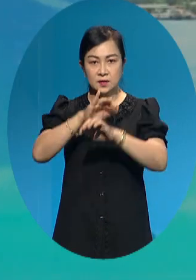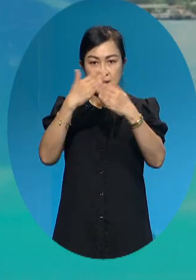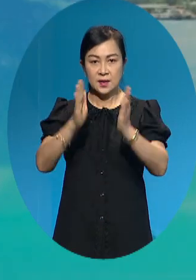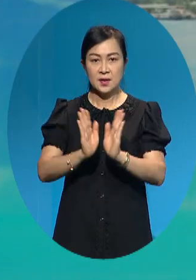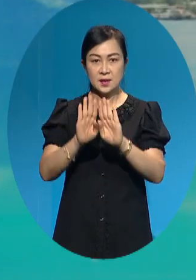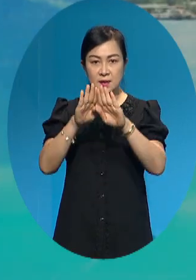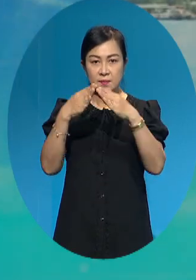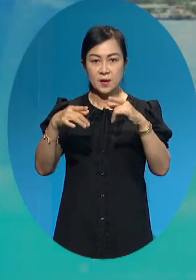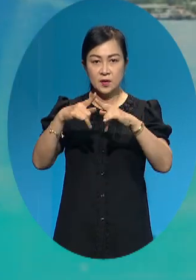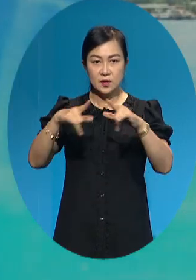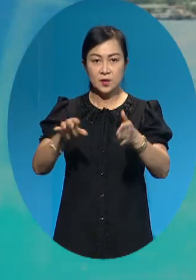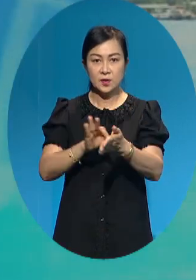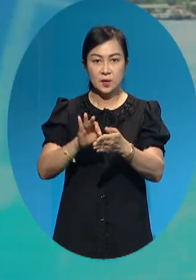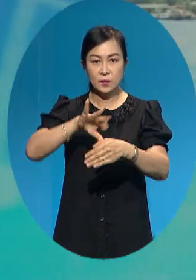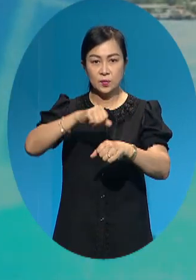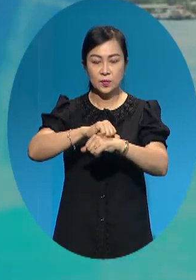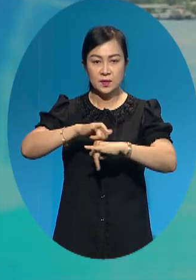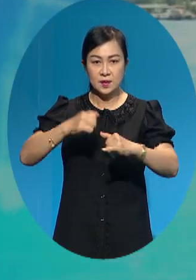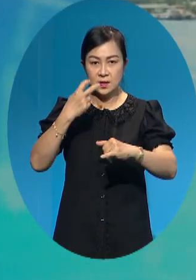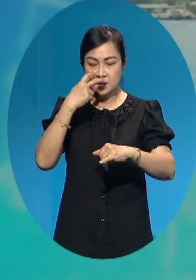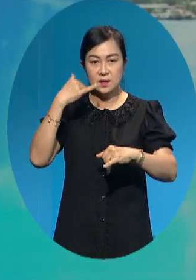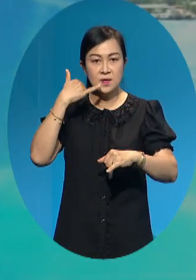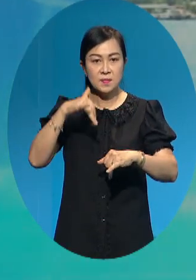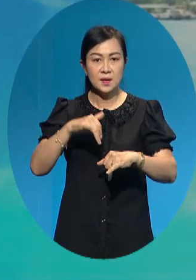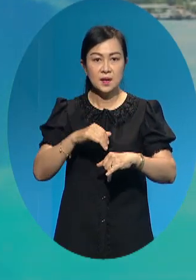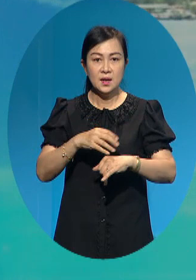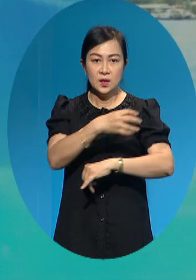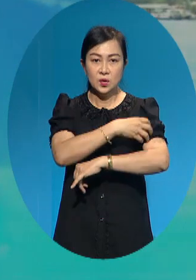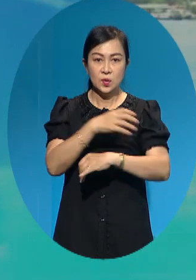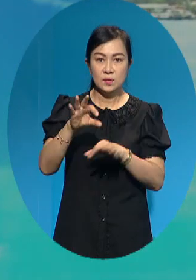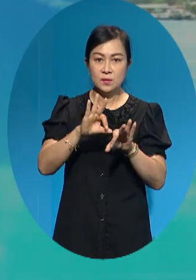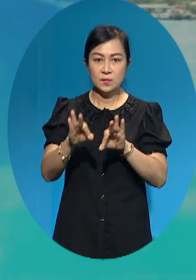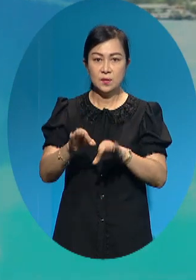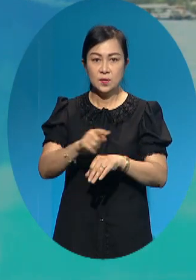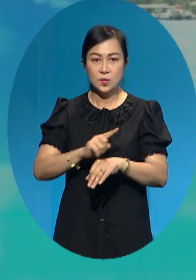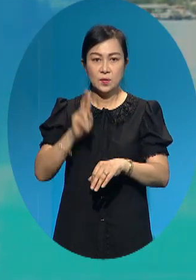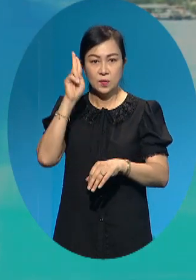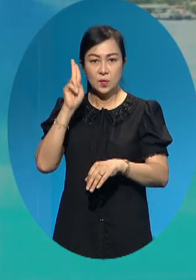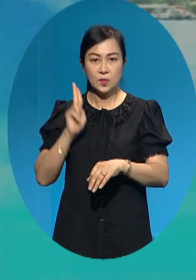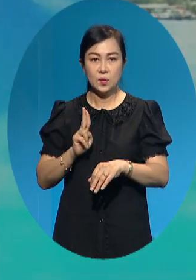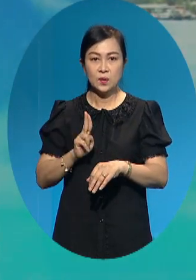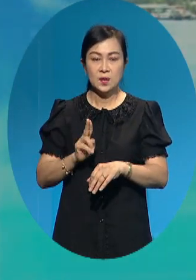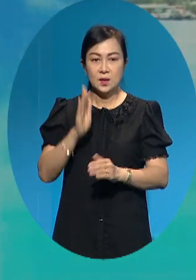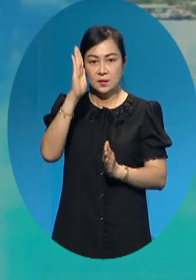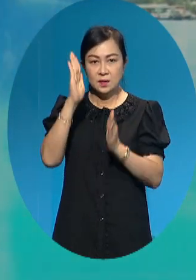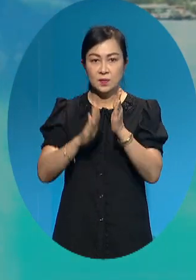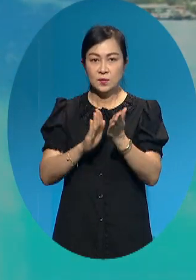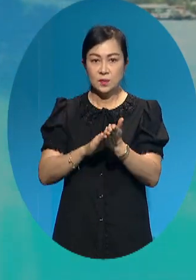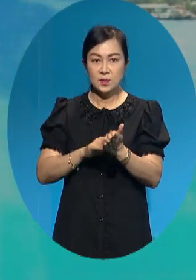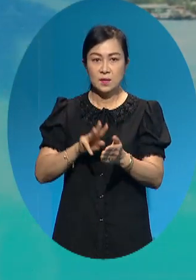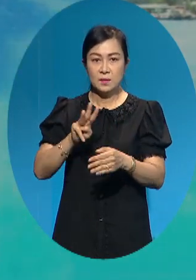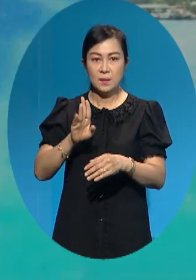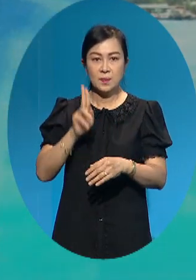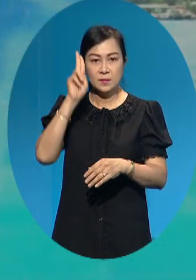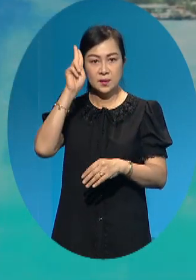Sáng nay tại lễ khai mạc hội trại truyền thống tuổi trẻ giữ biển, Ban Thường vụ Thành đoàn Thành phố Hồ Chí Minh và Bộ Chỉ huy Bộ đội Biên phòng thành phố đã